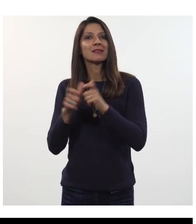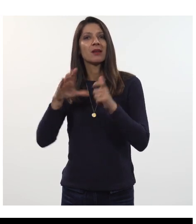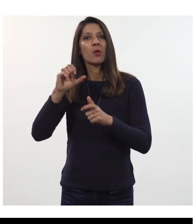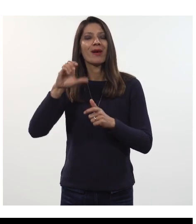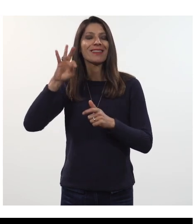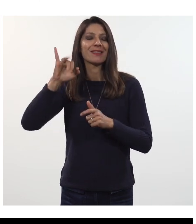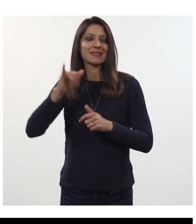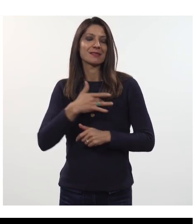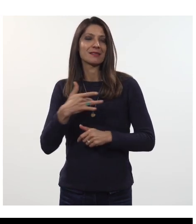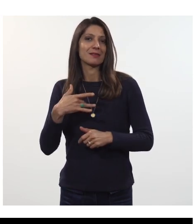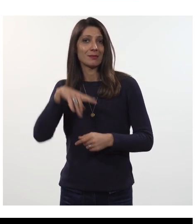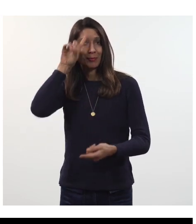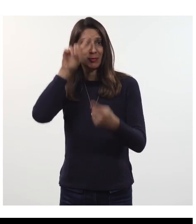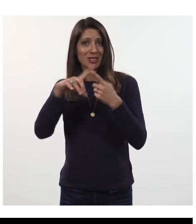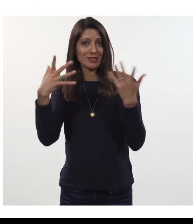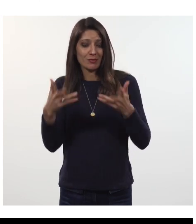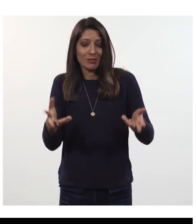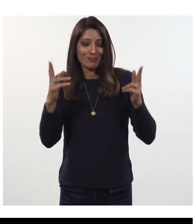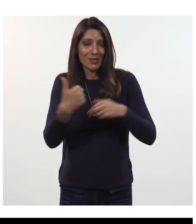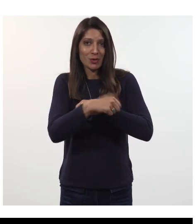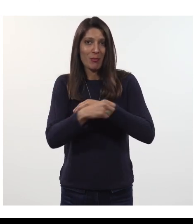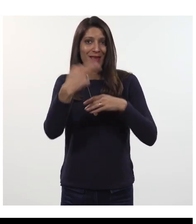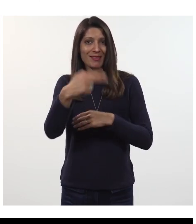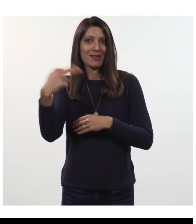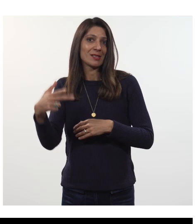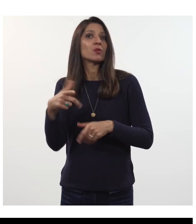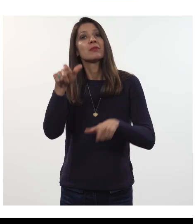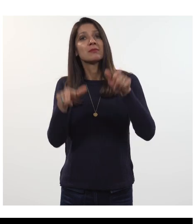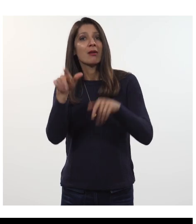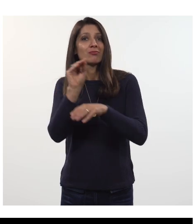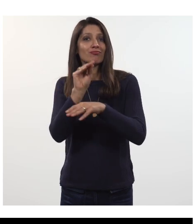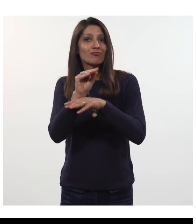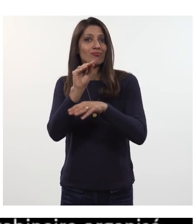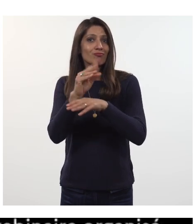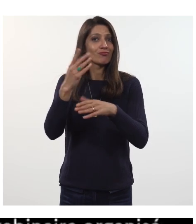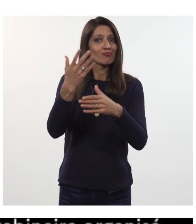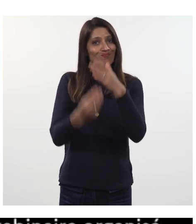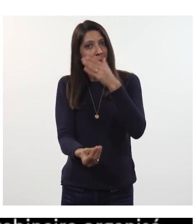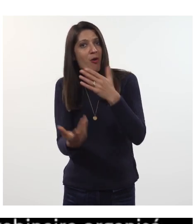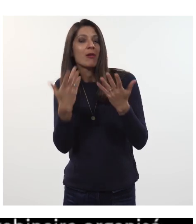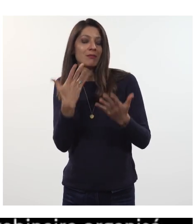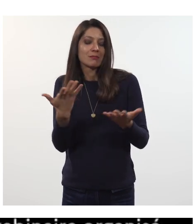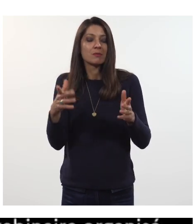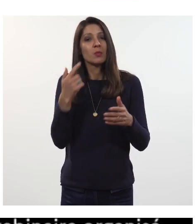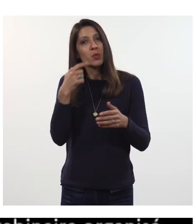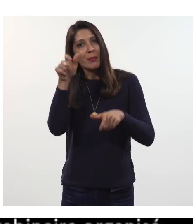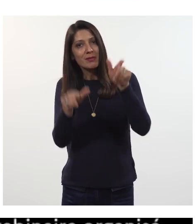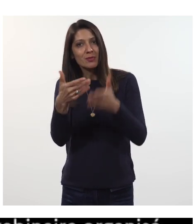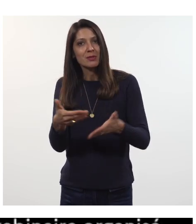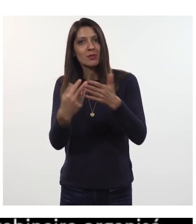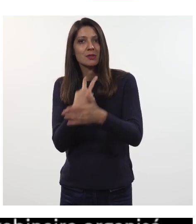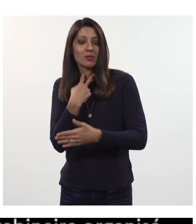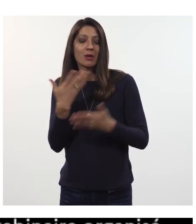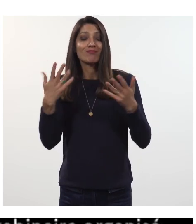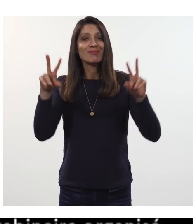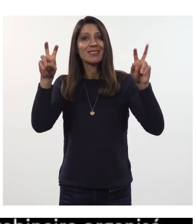lutte contre la dénutrition des personnes en situation de handicap. Nous avons intitulé ce webinaire Handicap et